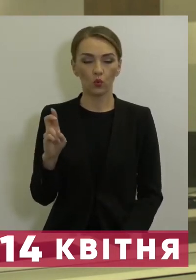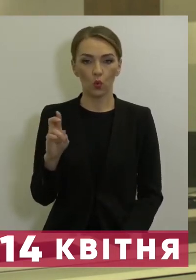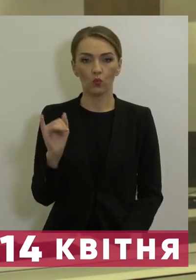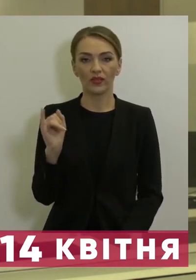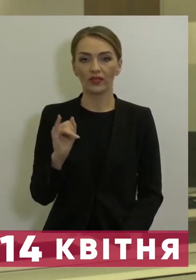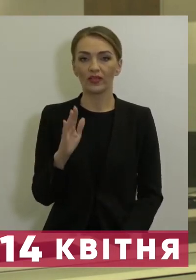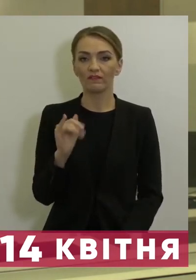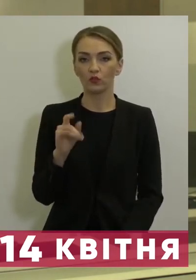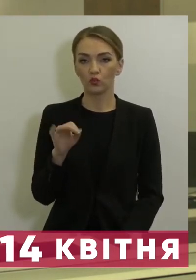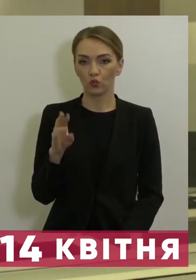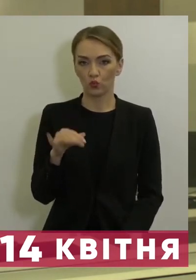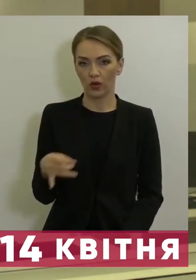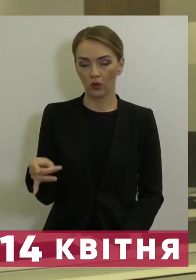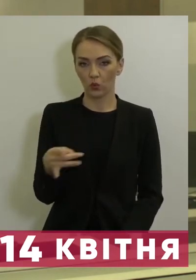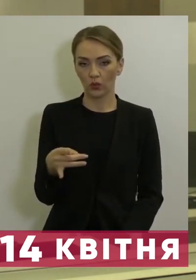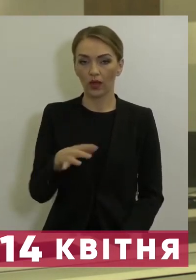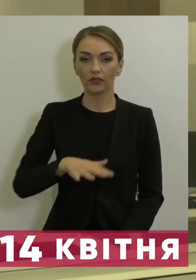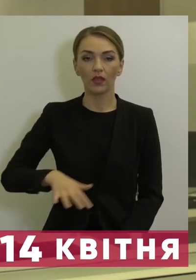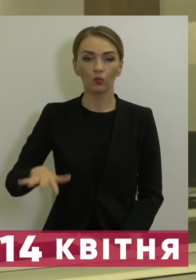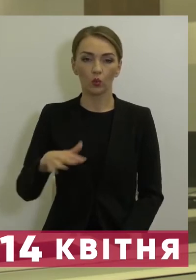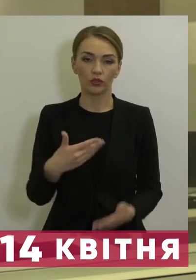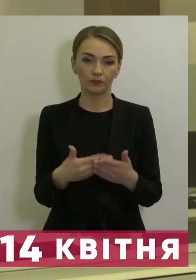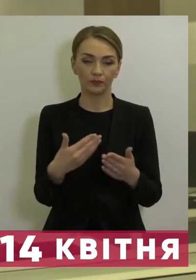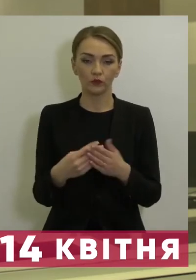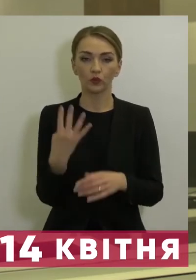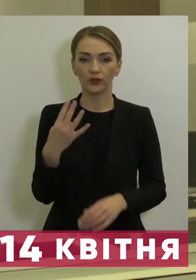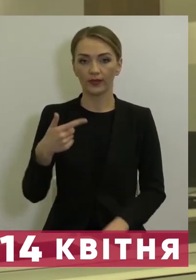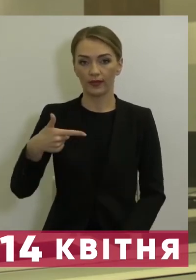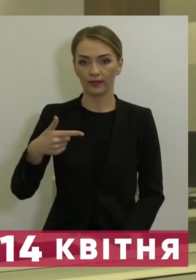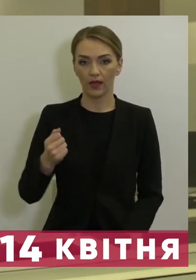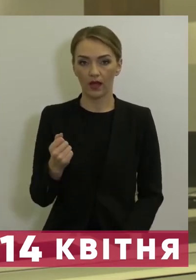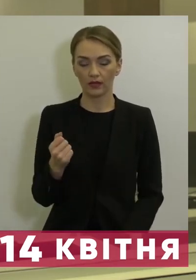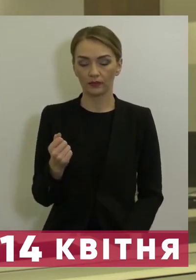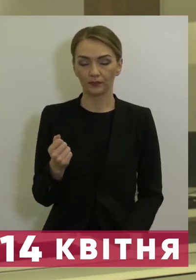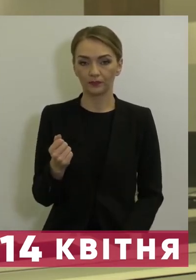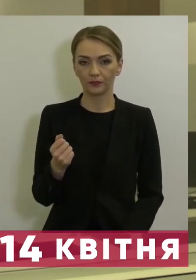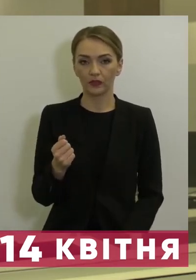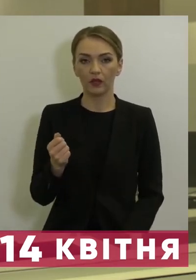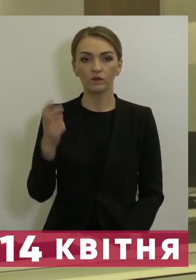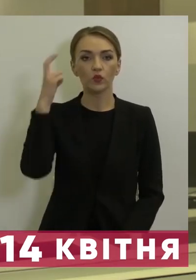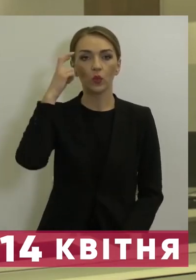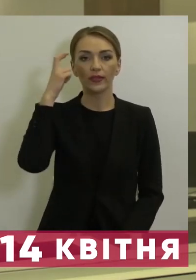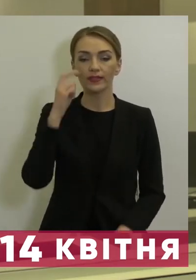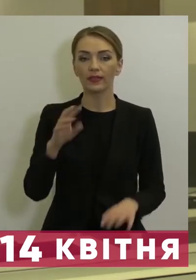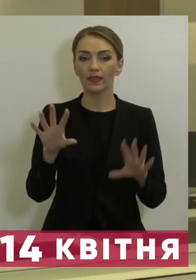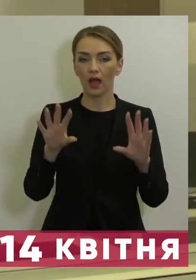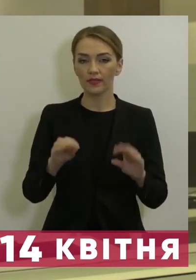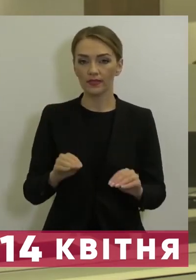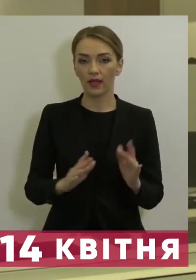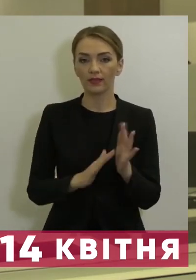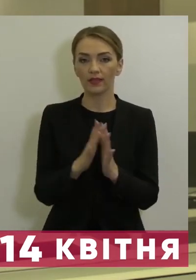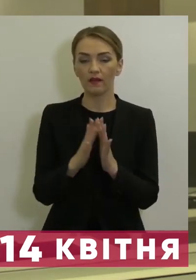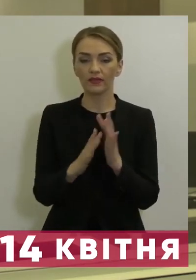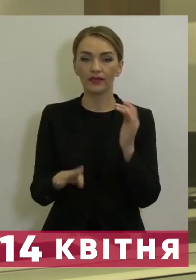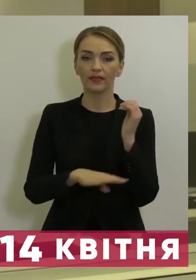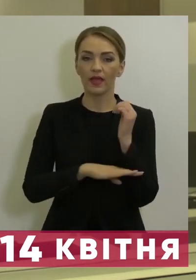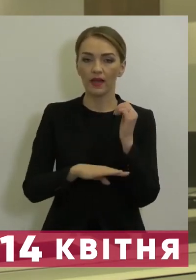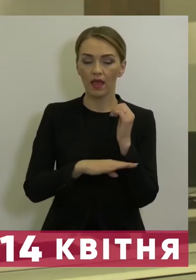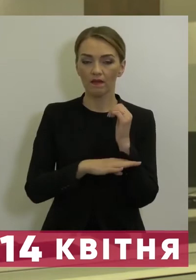Вишгородському районах. На площі приблизно 4 гектари. У столиці на гасіння трави,